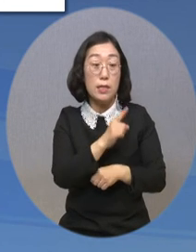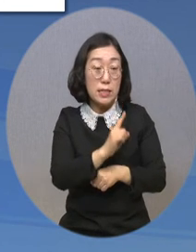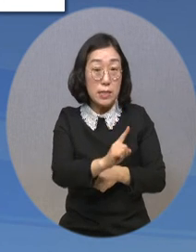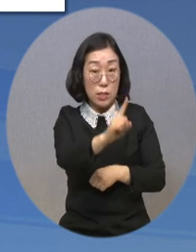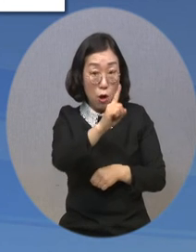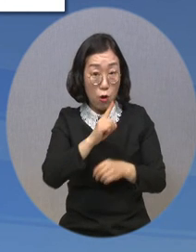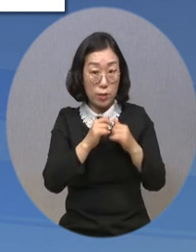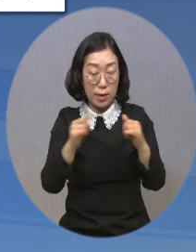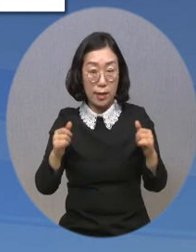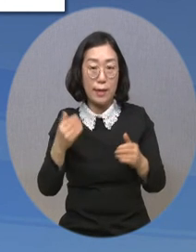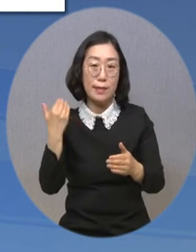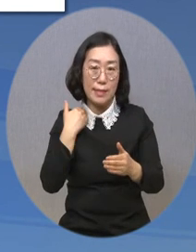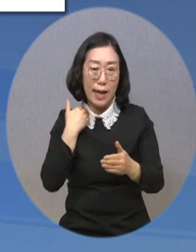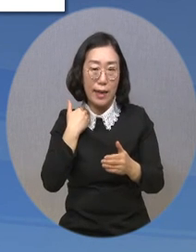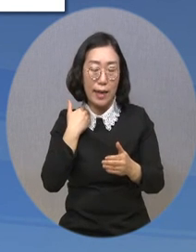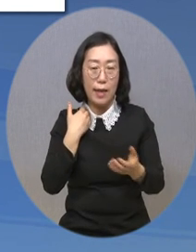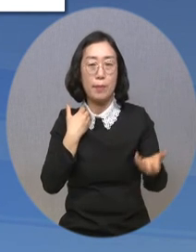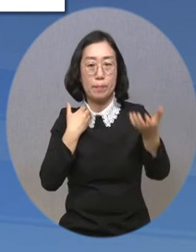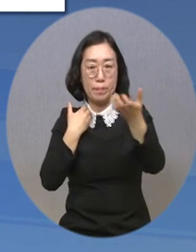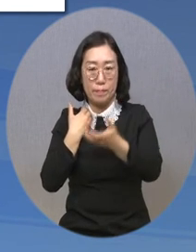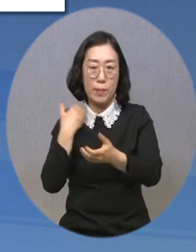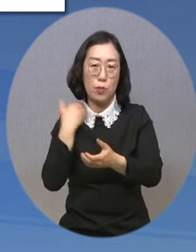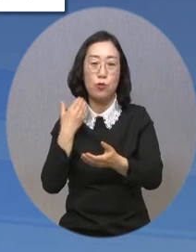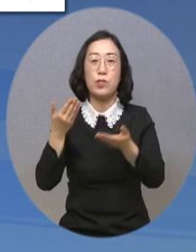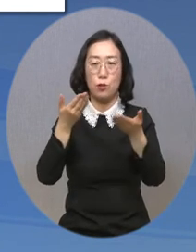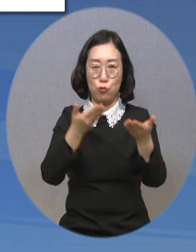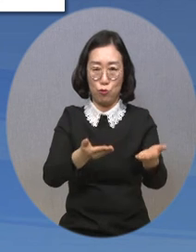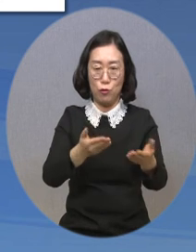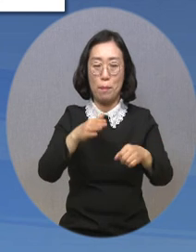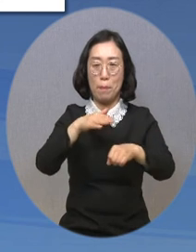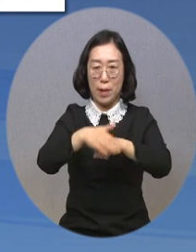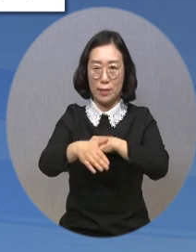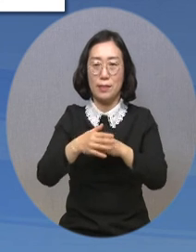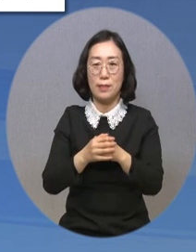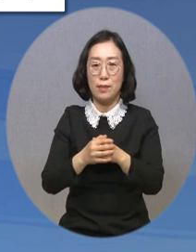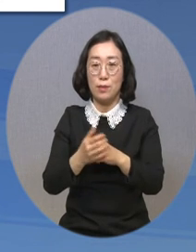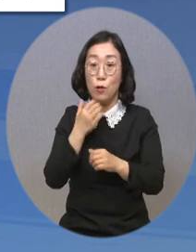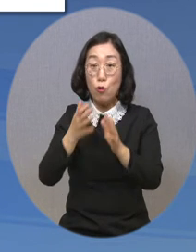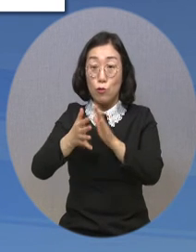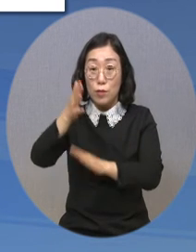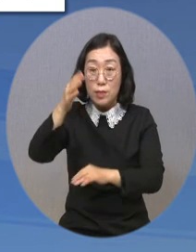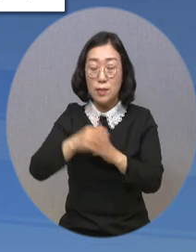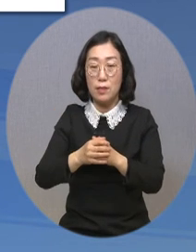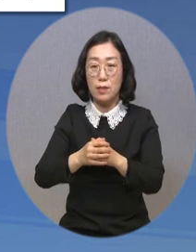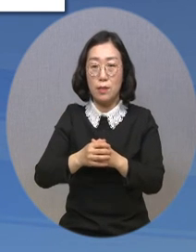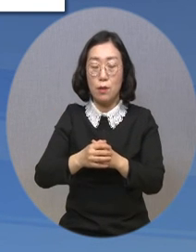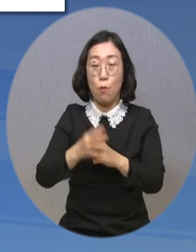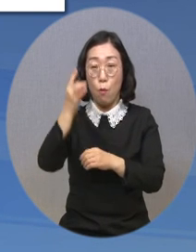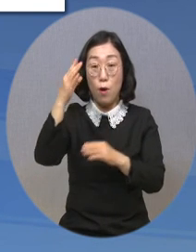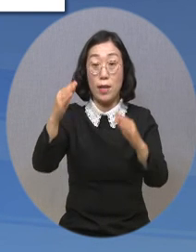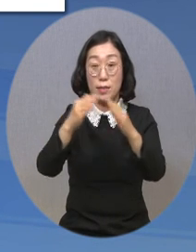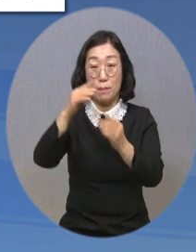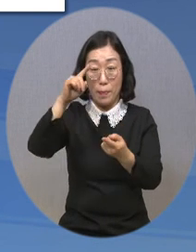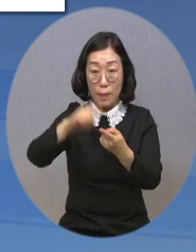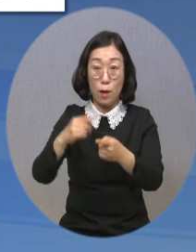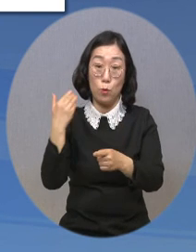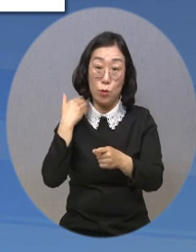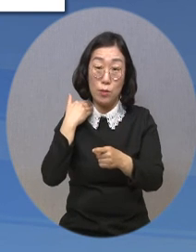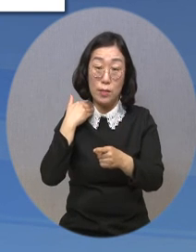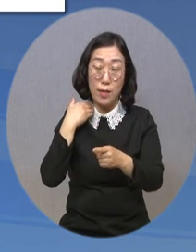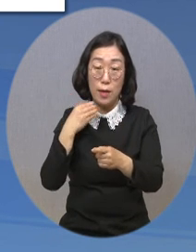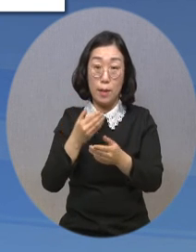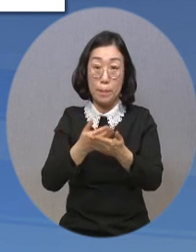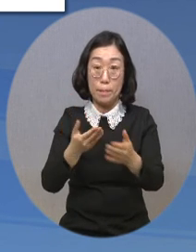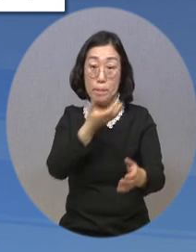대상자에게 저렴하게 재임대하는 방식입니다. 앞서 서울시는 이 같은 기존 주택 전세 임대 방식으로